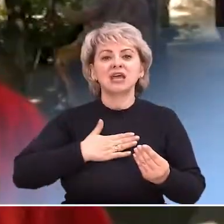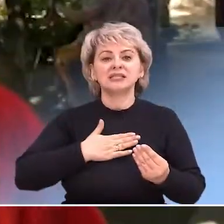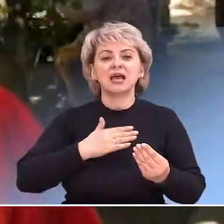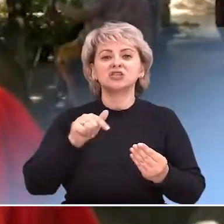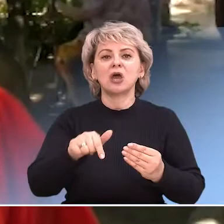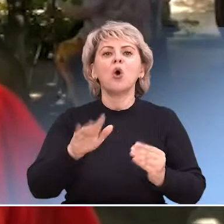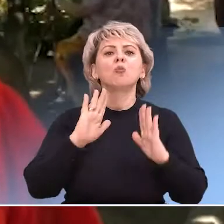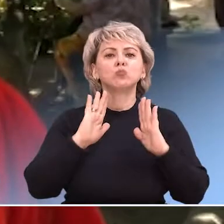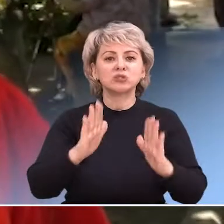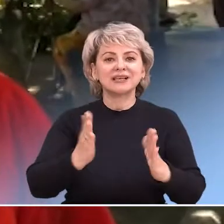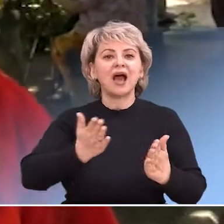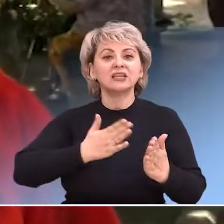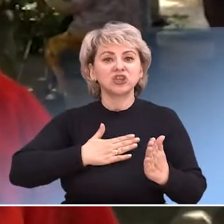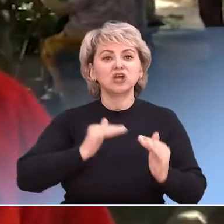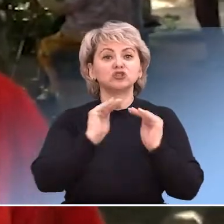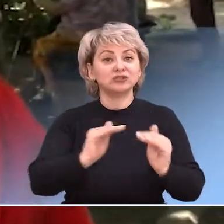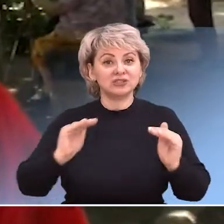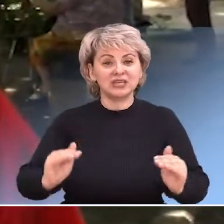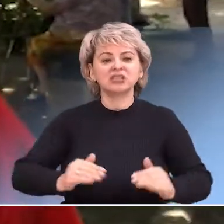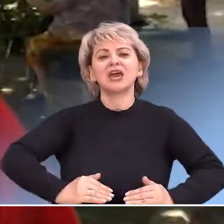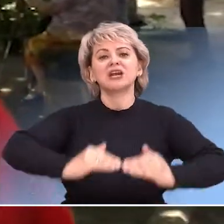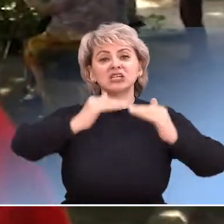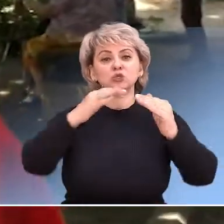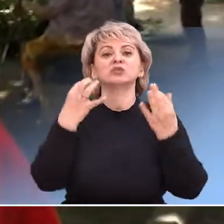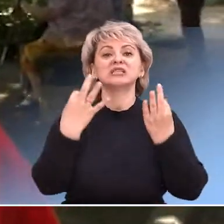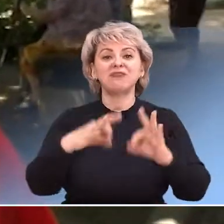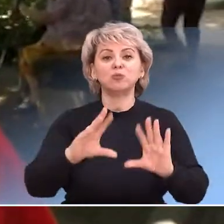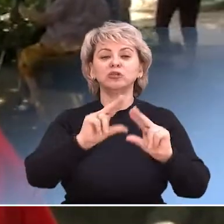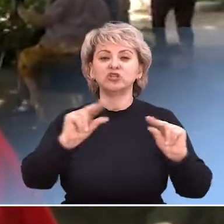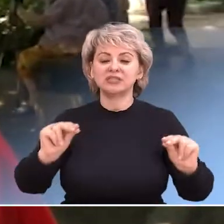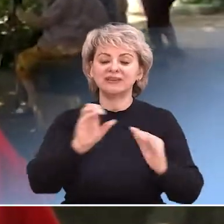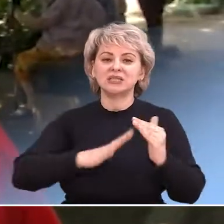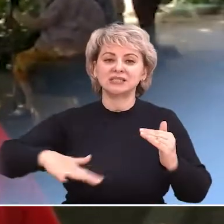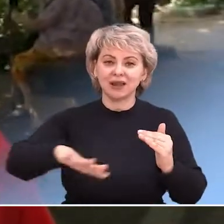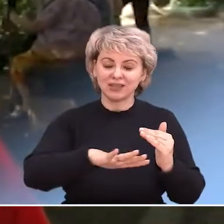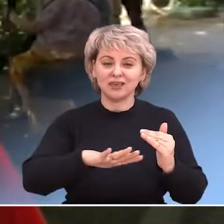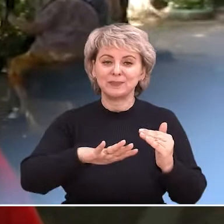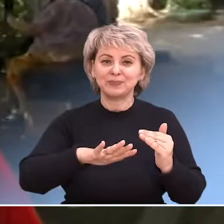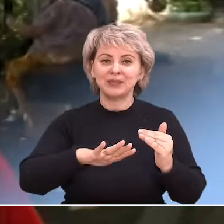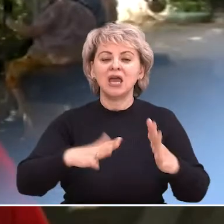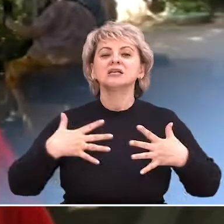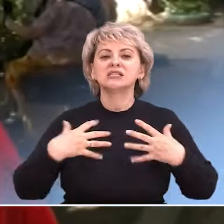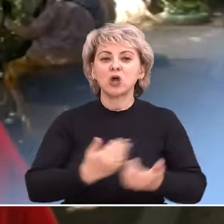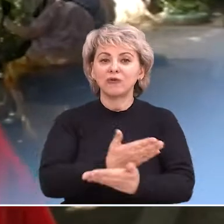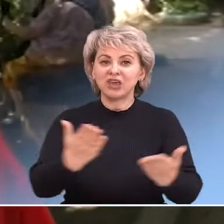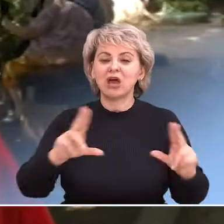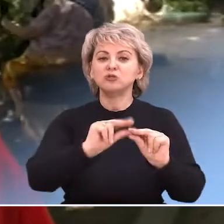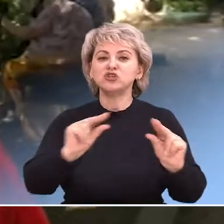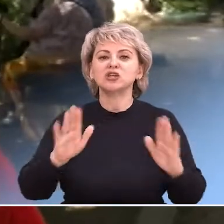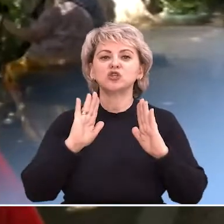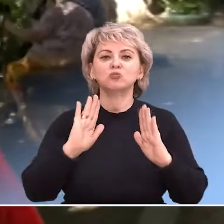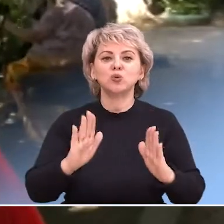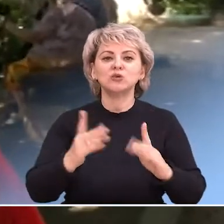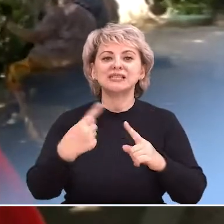Пускай наша Русь возрождается, пускай наши детки растут в свободной и счастливой стране. Здоровья